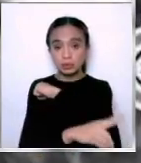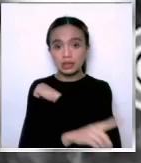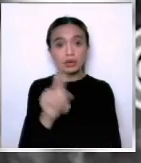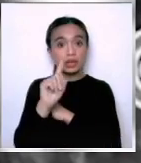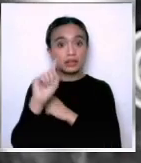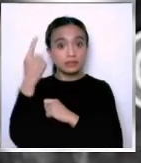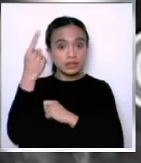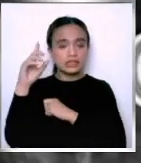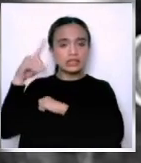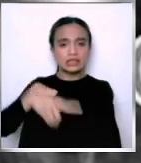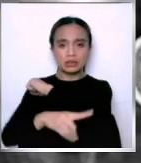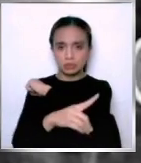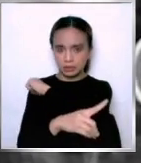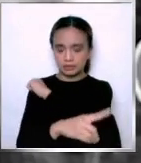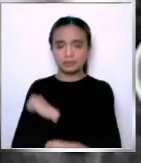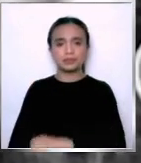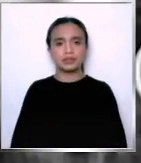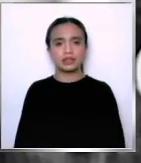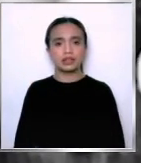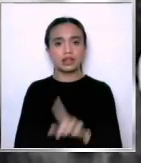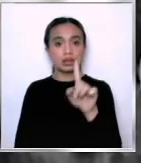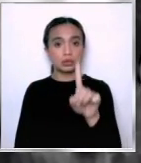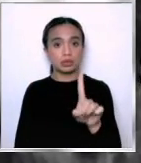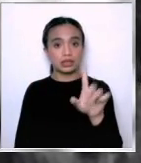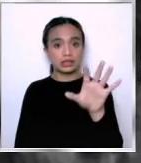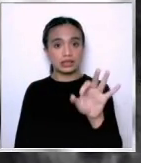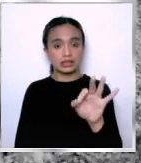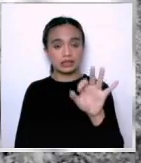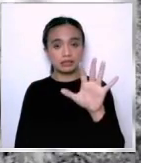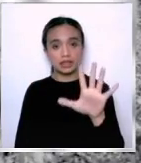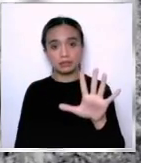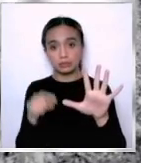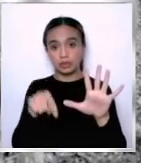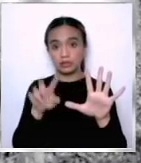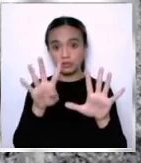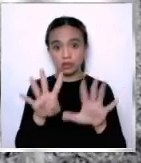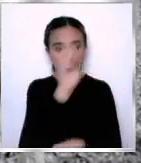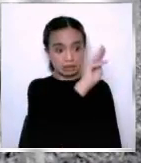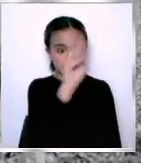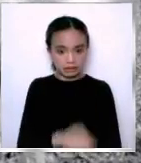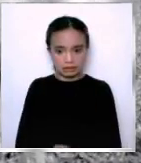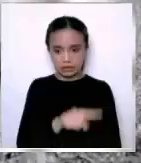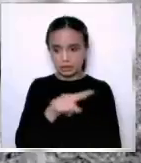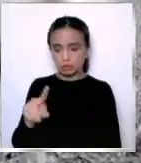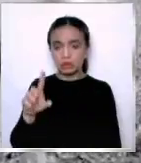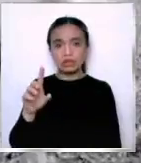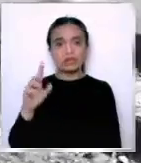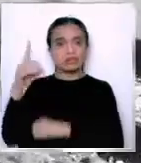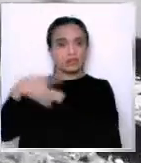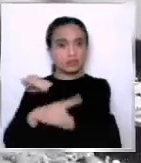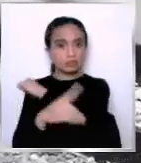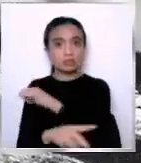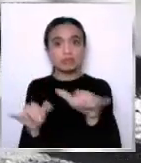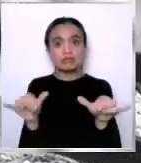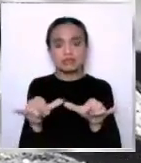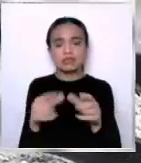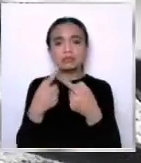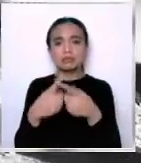Nasa 195.4 kilometers ang haba ng Manila-Dagupan Ferrocarril Line na unang binuksan noong 1892.